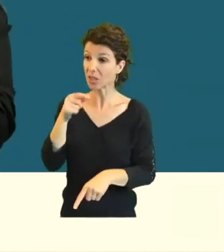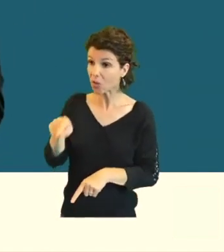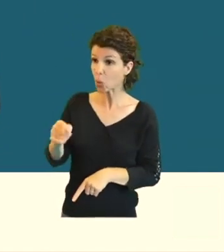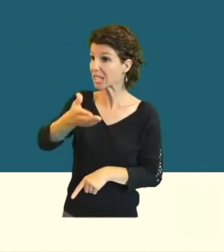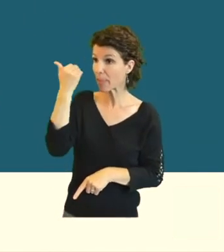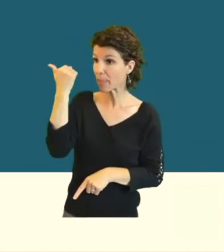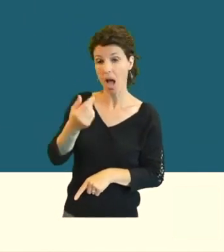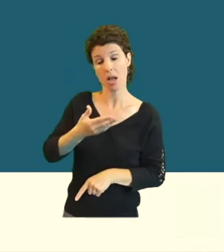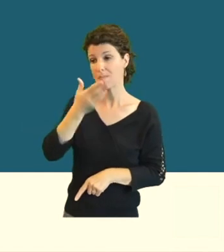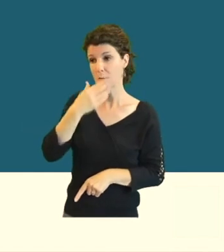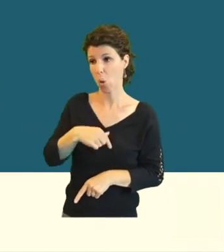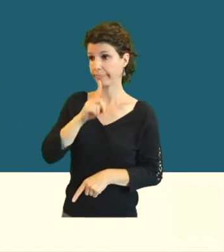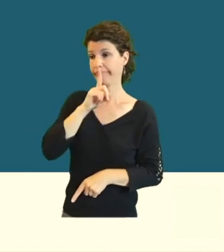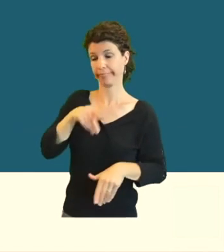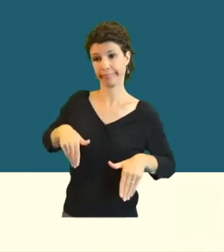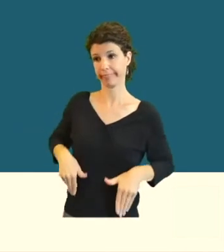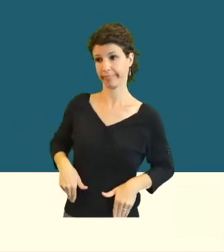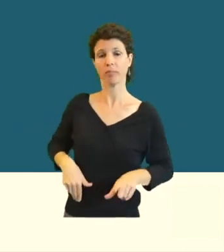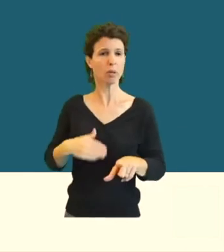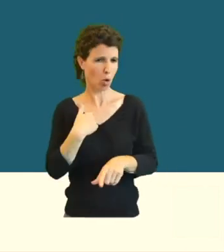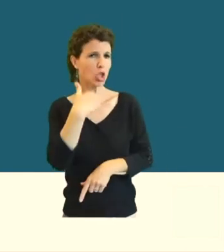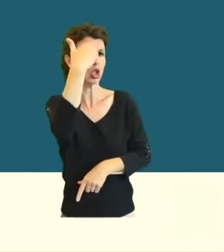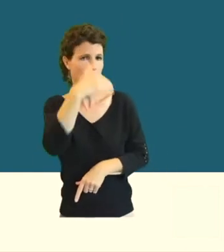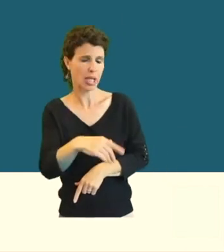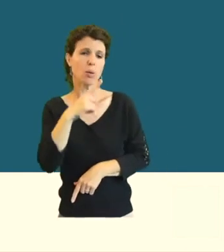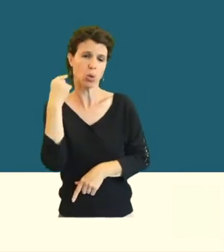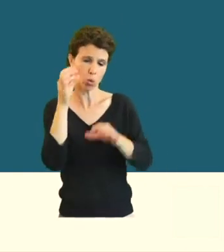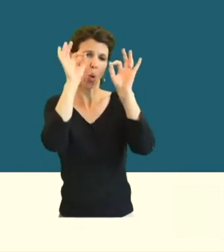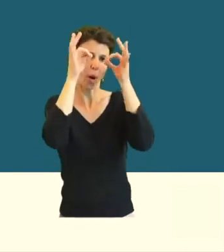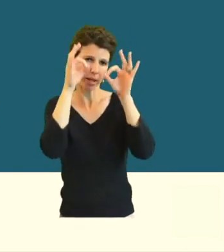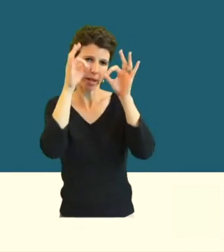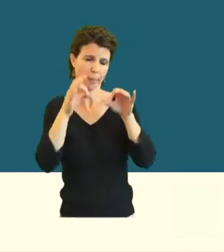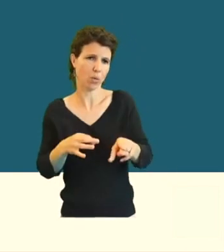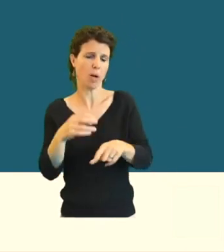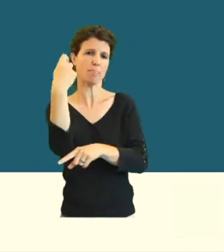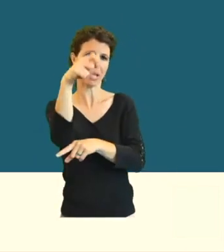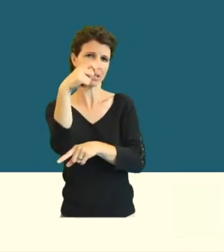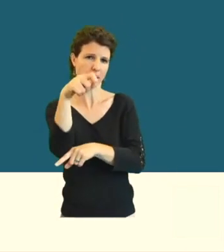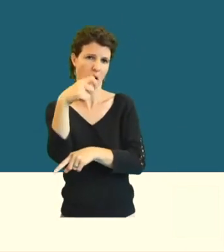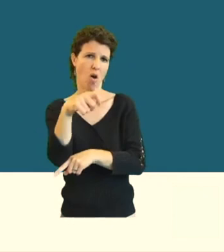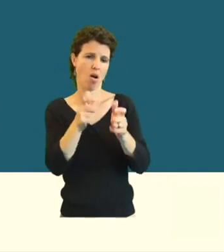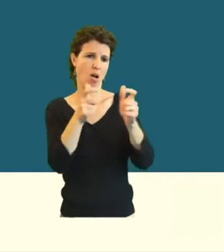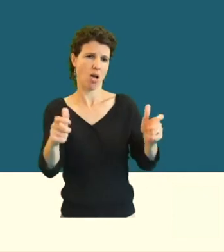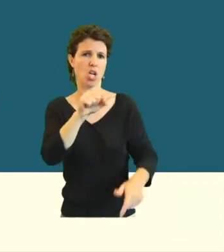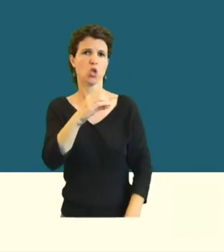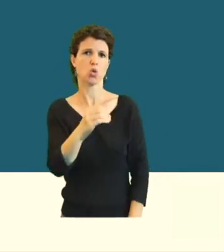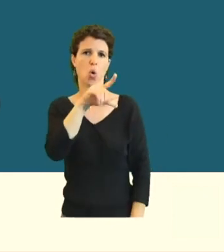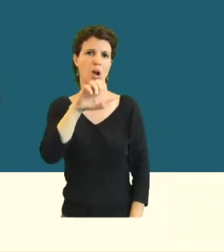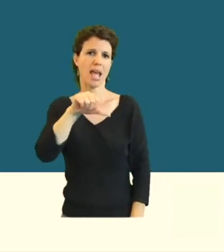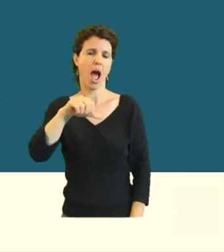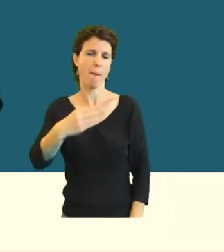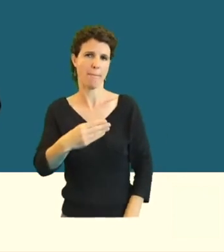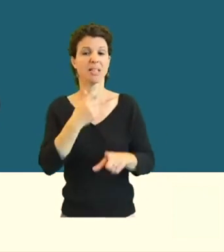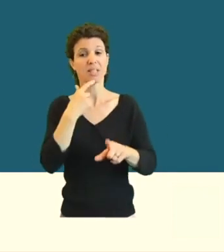Mais moi, je sais... Et je vous dis, et M. Royer-Perrault, puisque vous allez sur ce terrain-là, vous êtes président de la Soleam, qui est épinglé par la CRC,